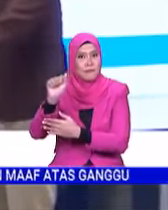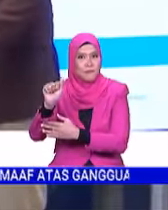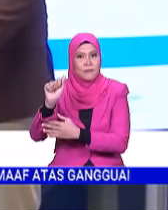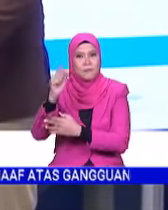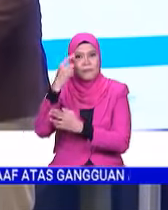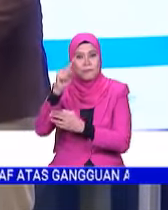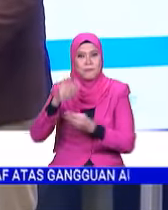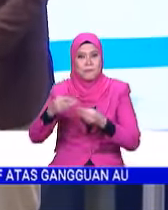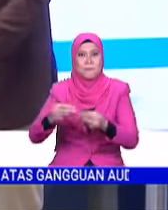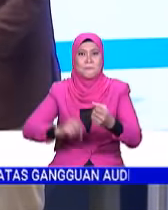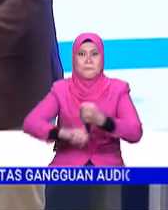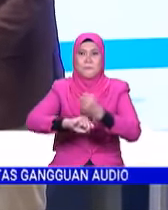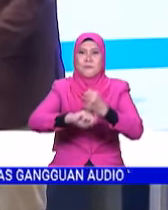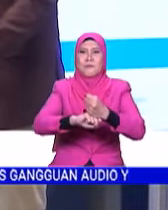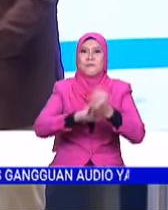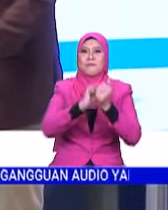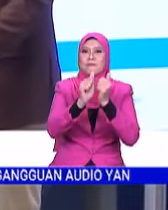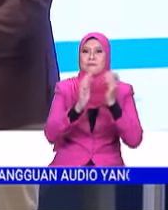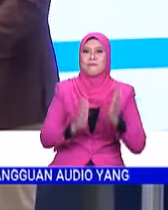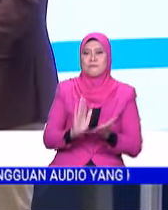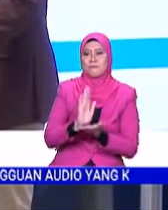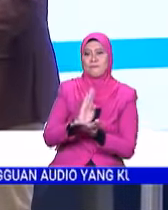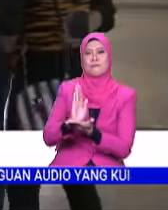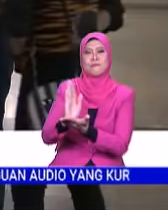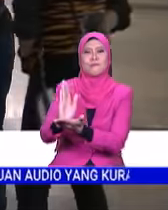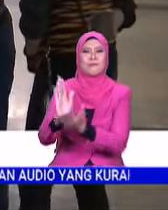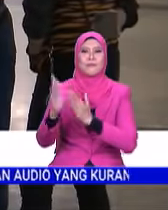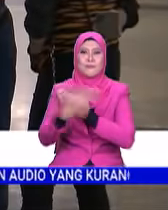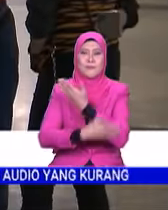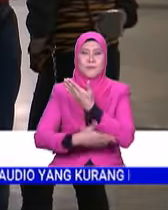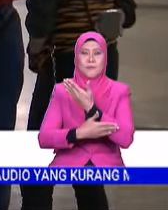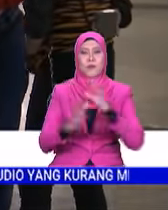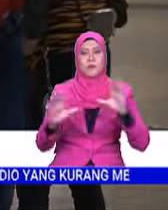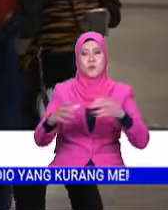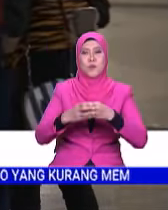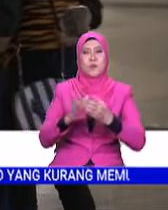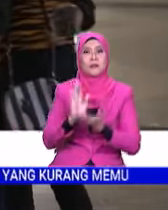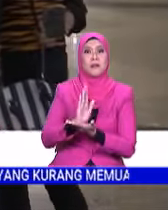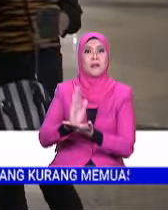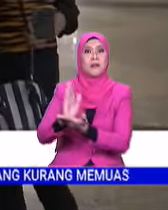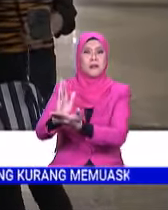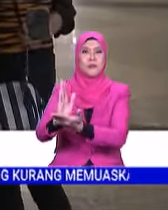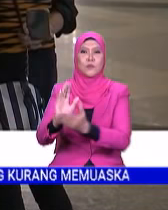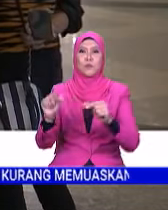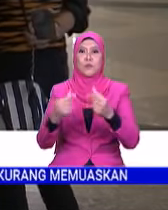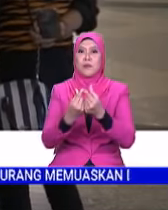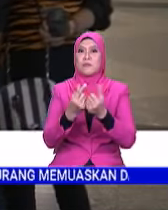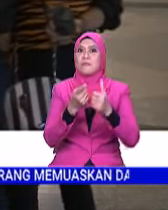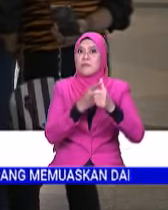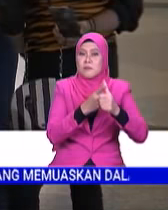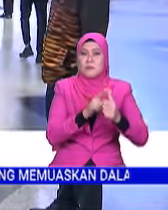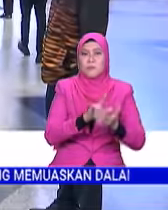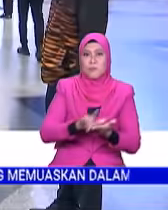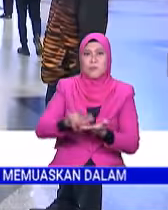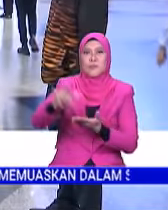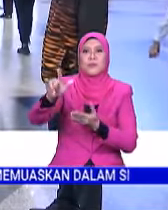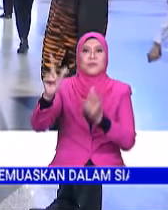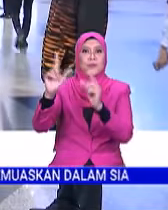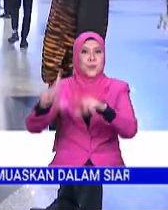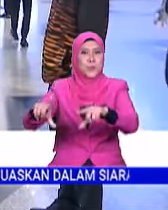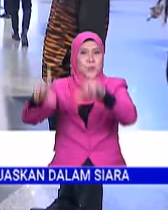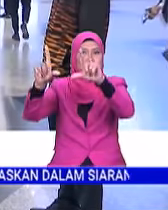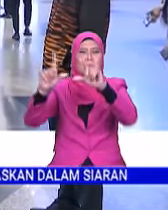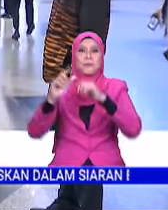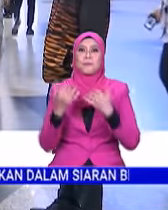bagi memberi sokongan kepada atlet pelayaran negara. Skuad pelayaran negara menjadi kumpulan atlet pertama bergerak ke Tokyo.